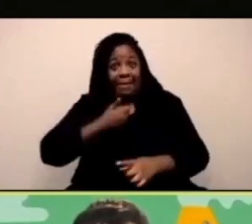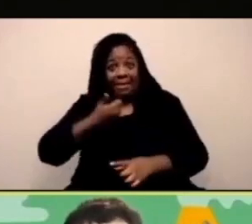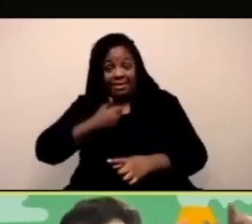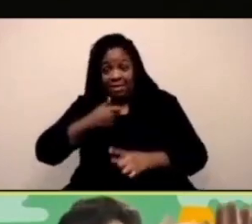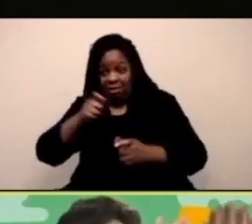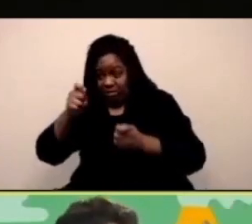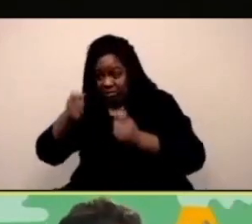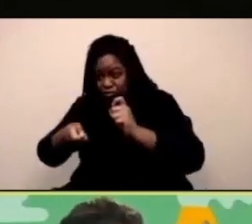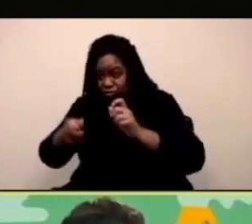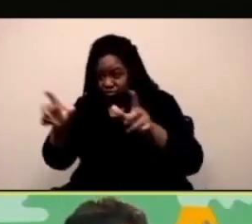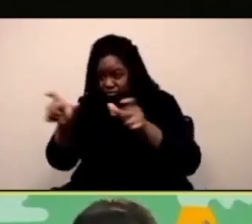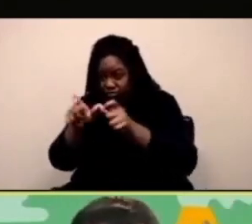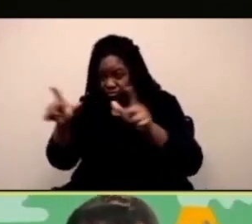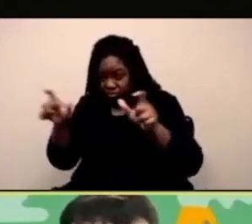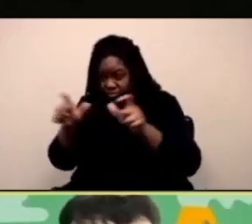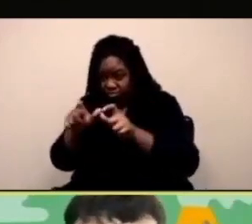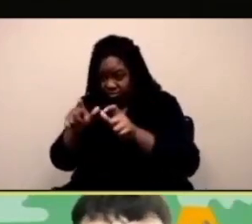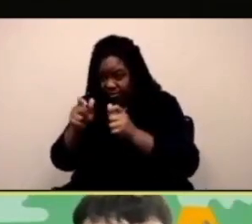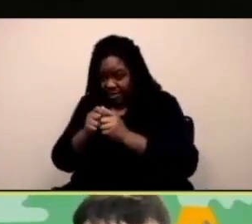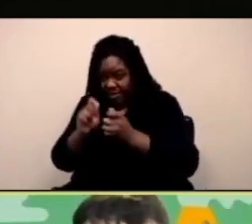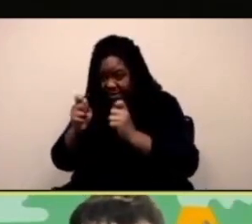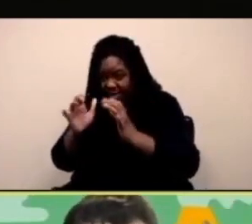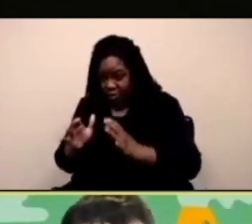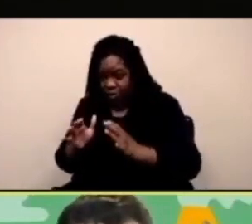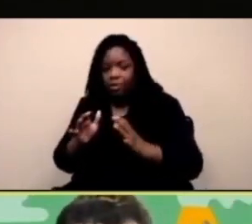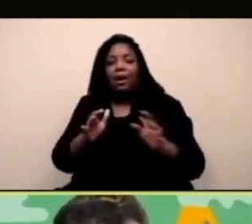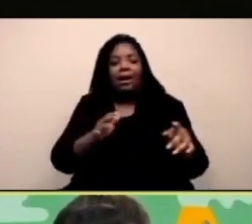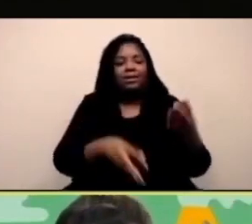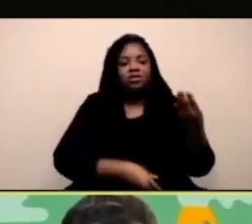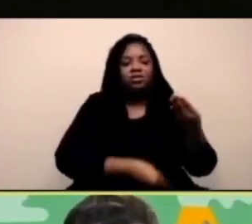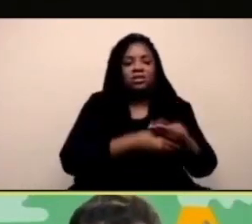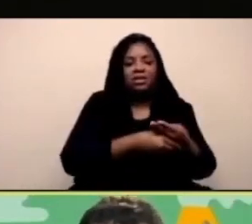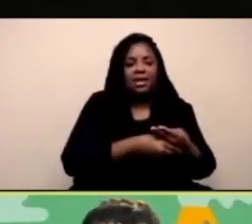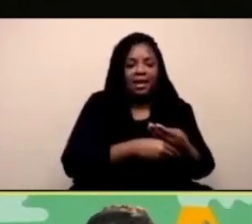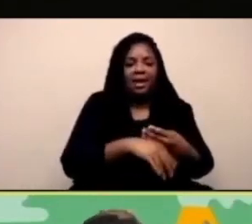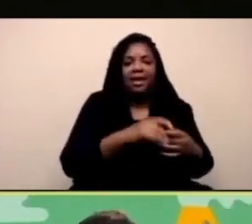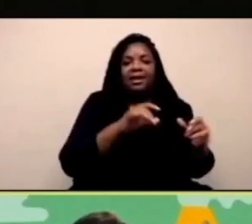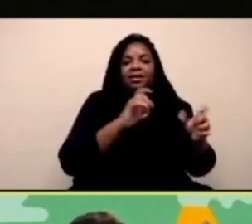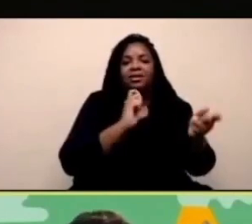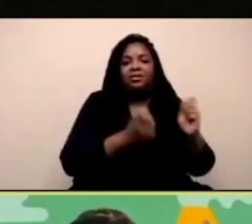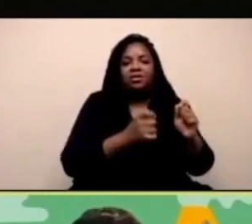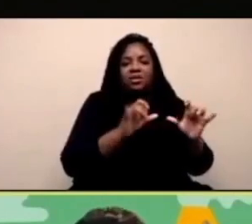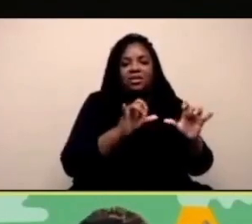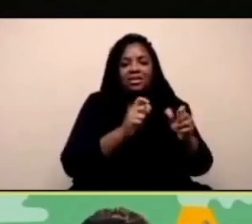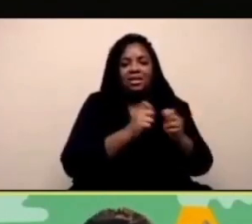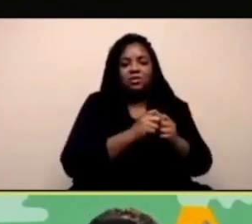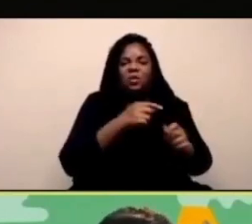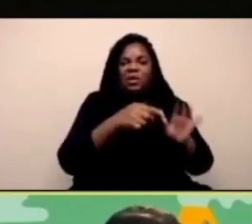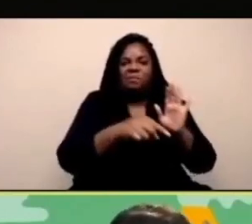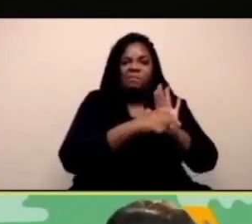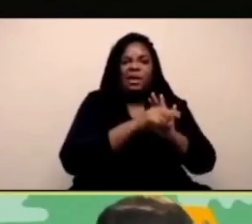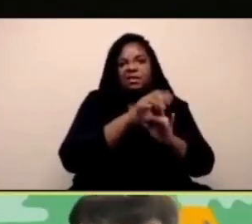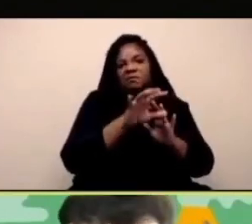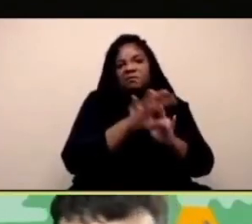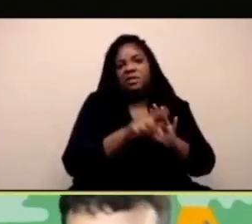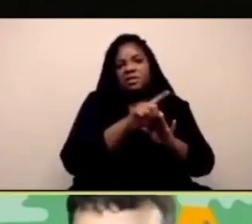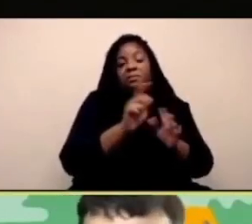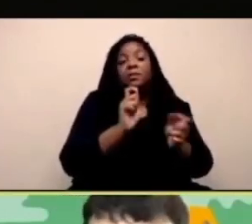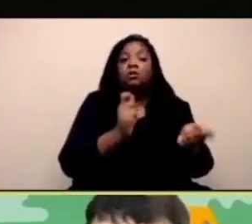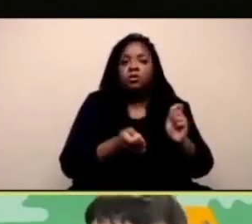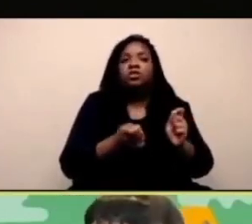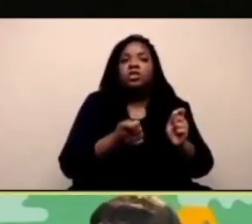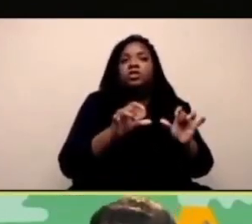初期設定ですがこれがあと変更するようにさせるとあと大きくなったり小さくなったりします手動で